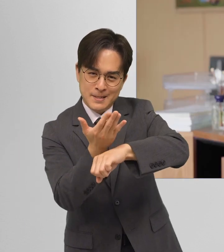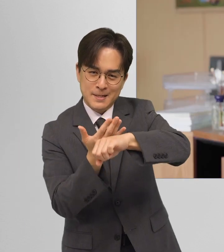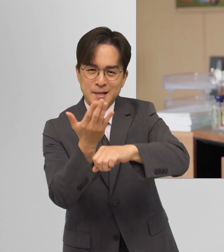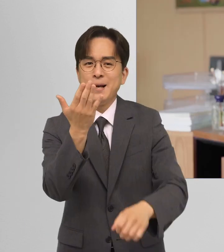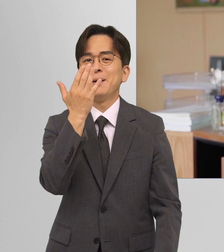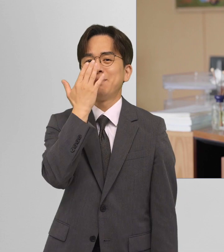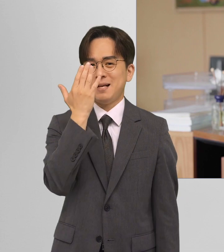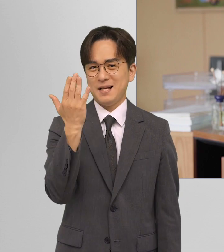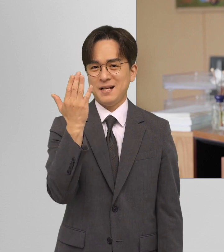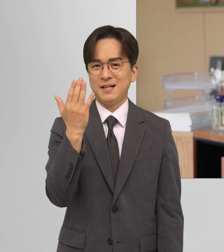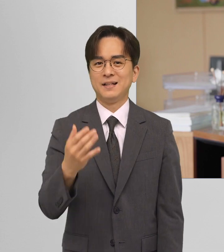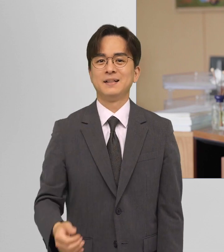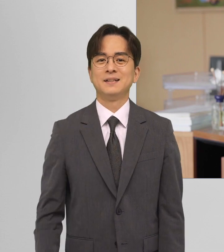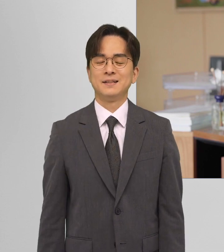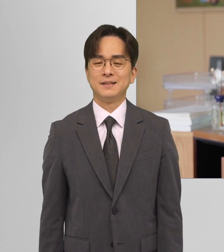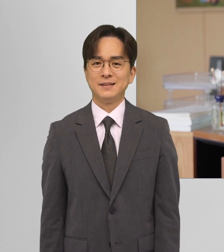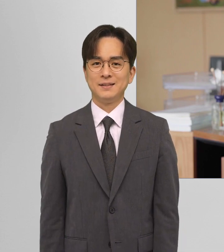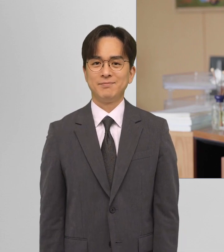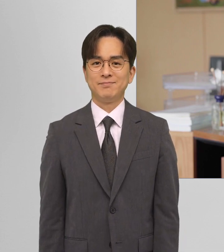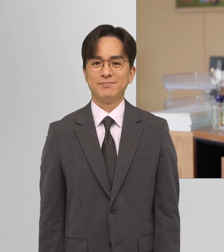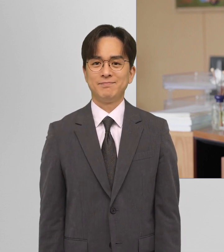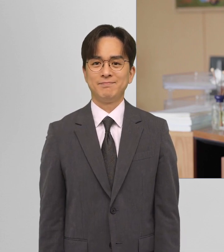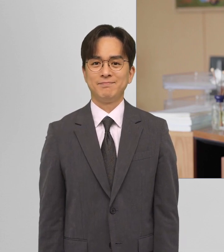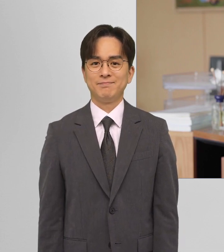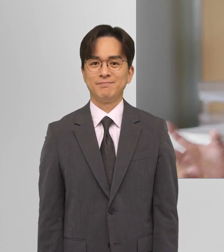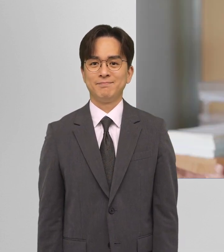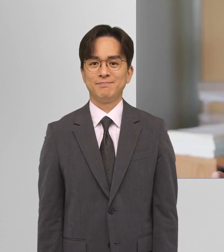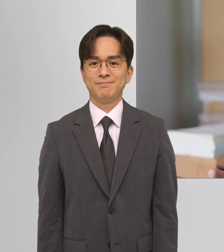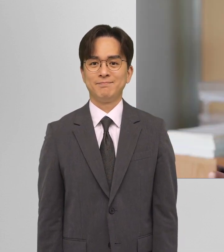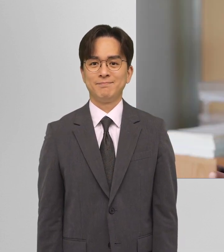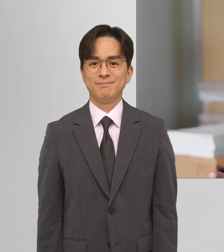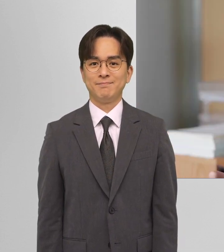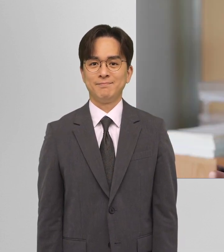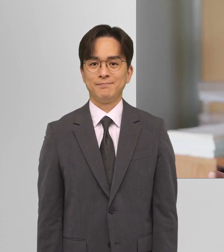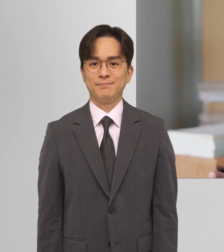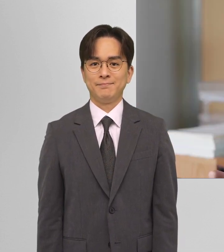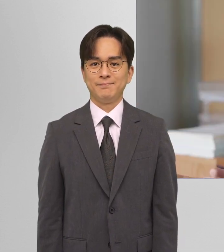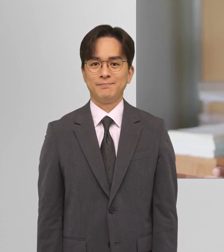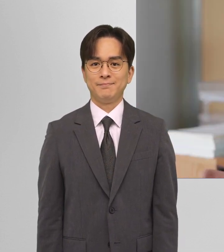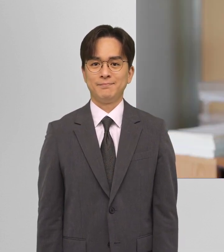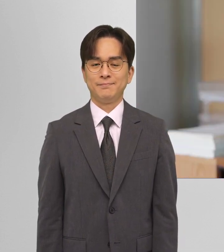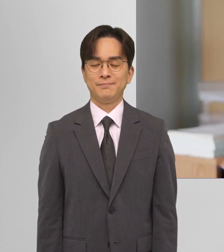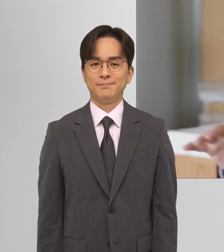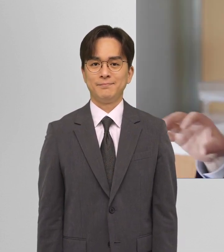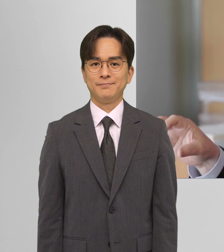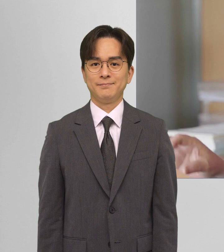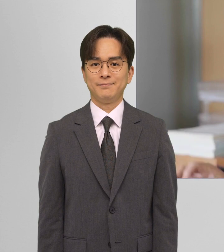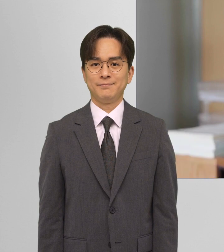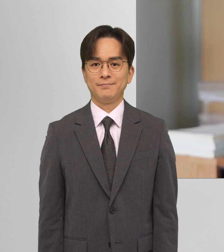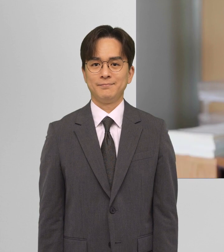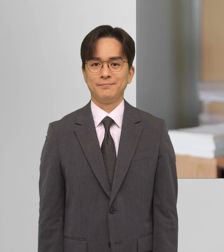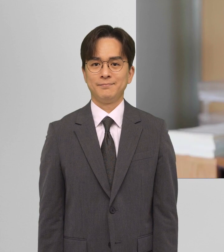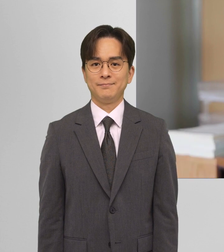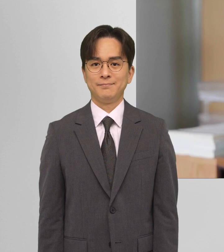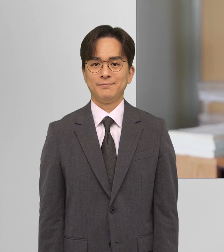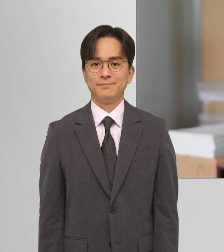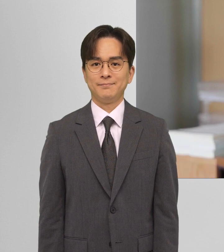그렇게 되면은 이 콩쿠르를 통해서 배출된 영재들이 그런 국제